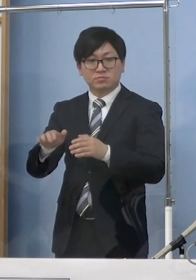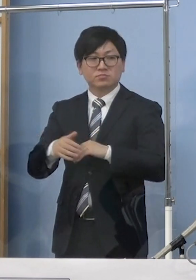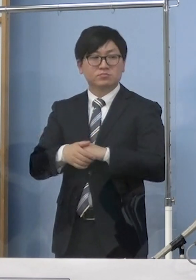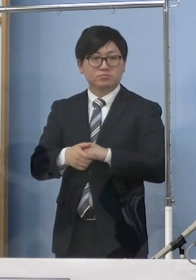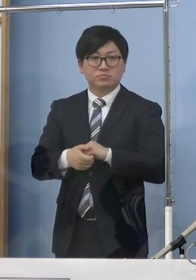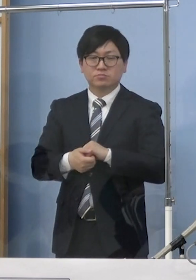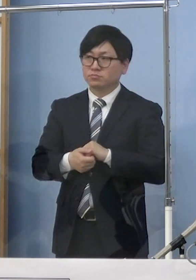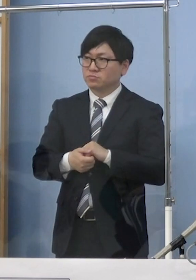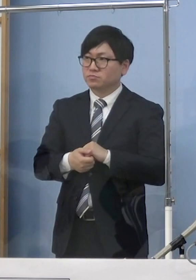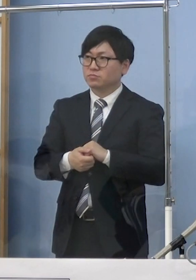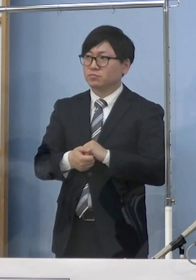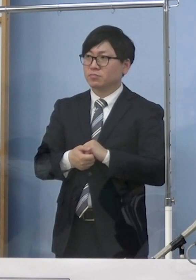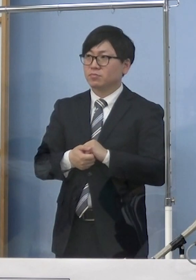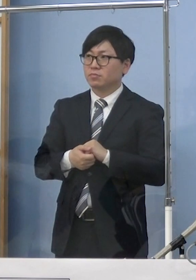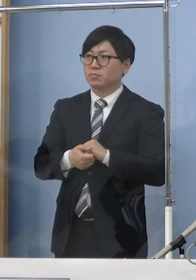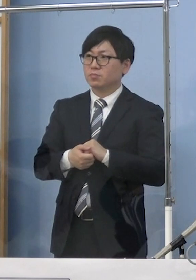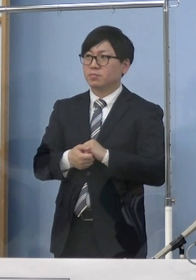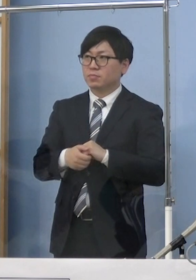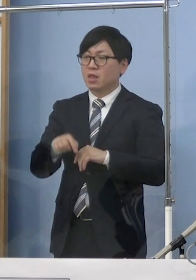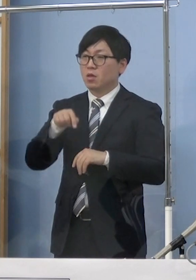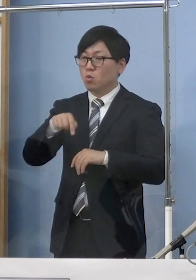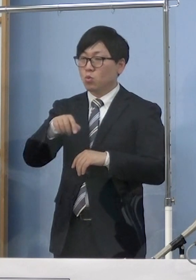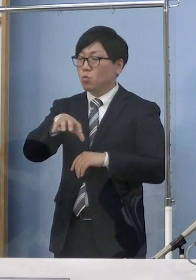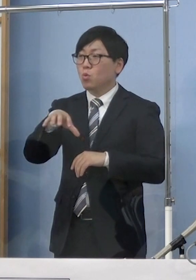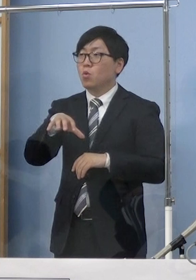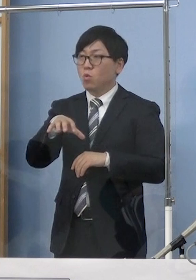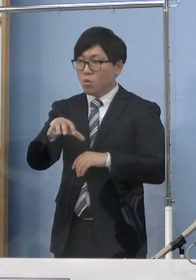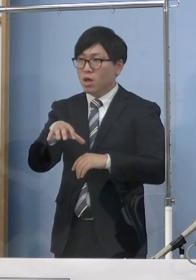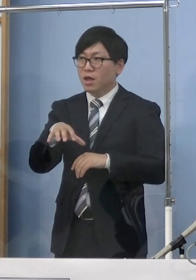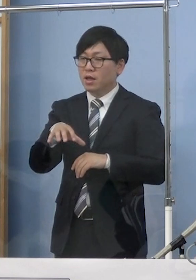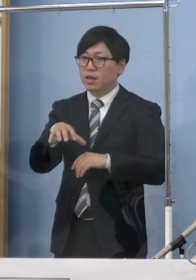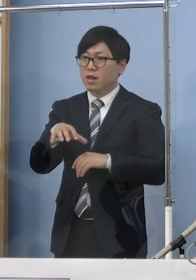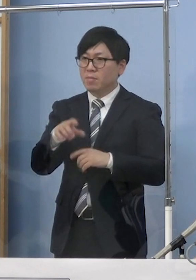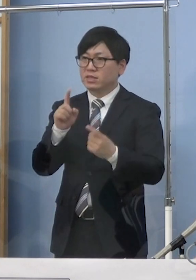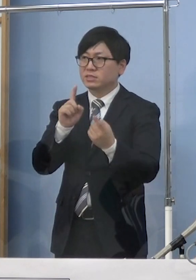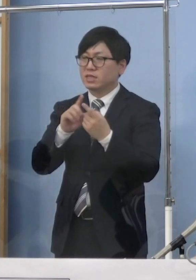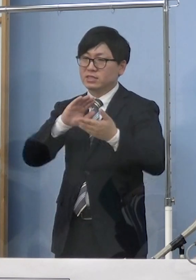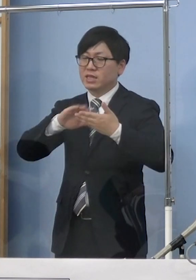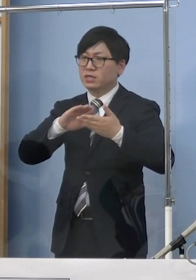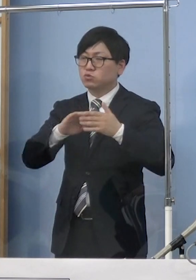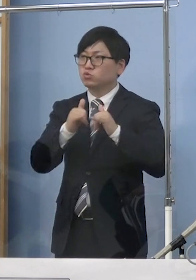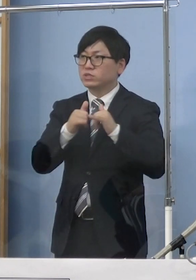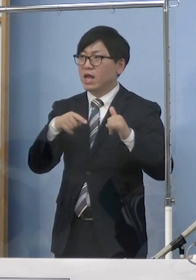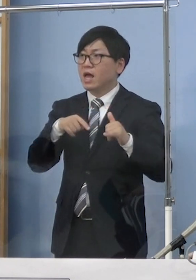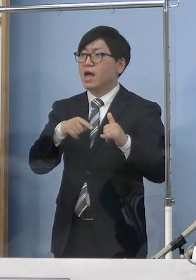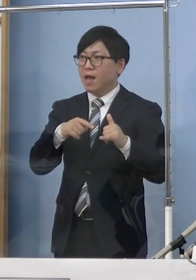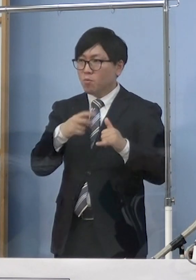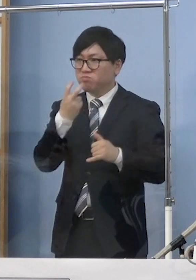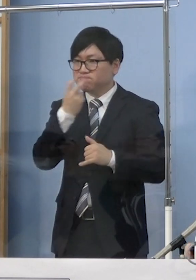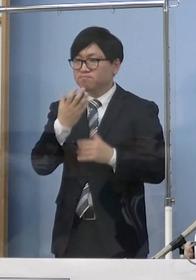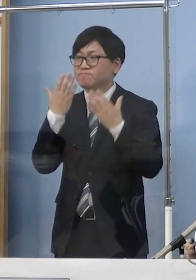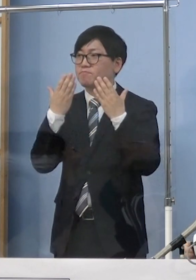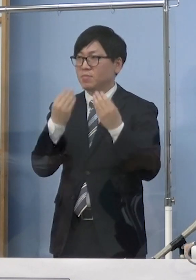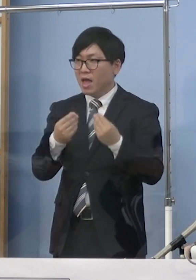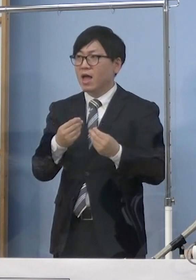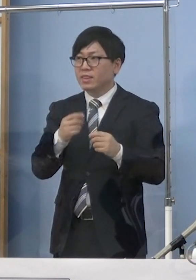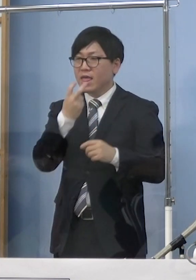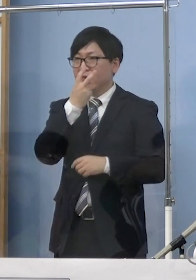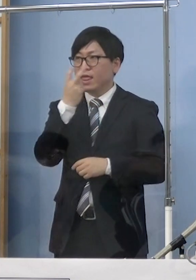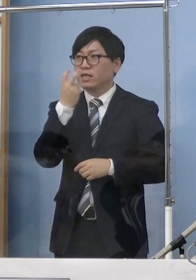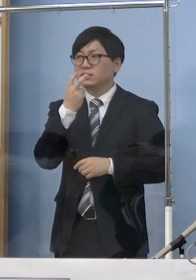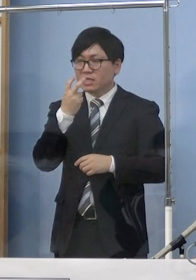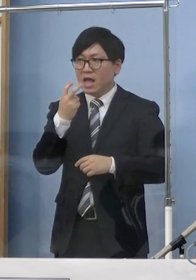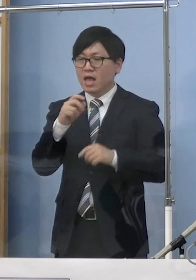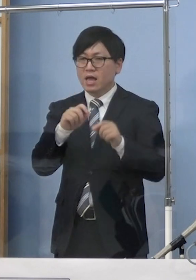必要な接触者等の特定が済んでおりまして、検査の方も順次進んでまいりますので、特段今